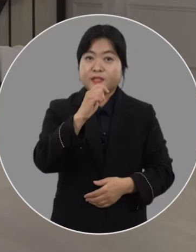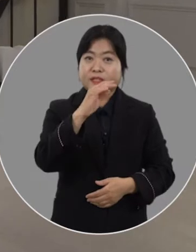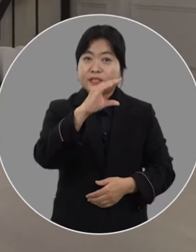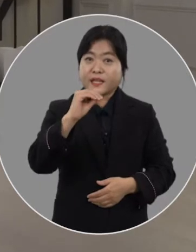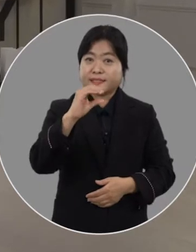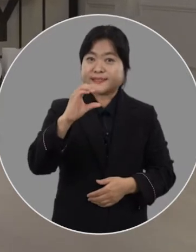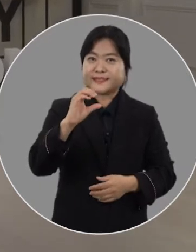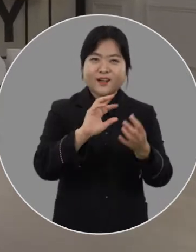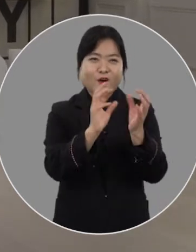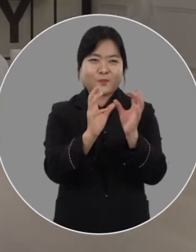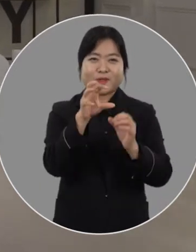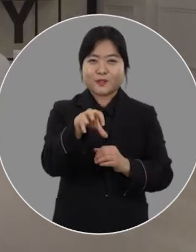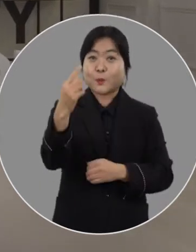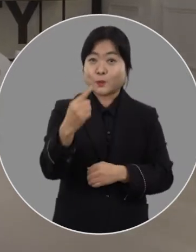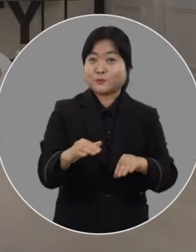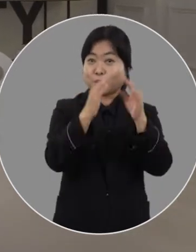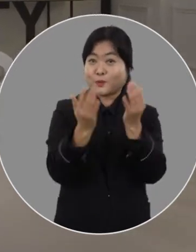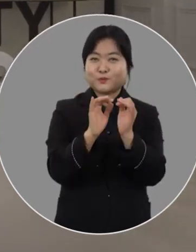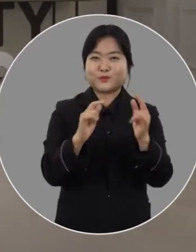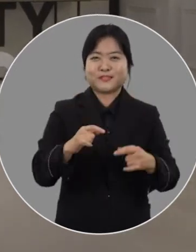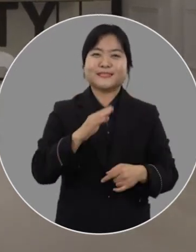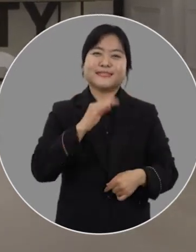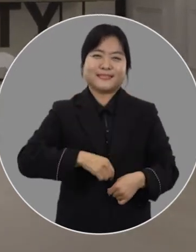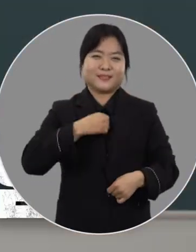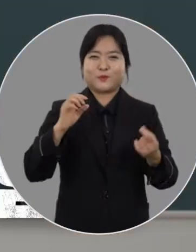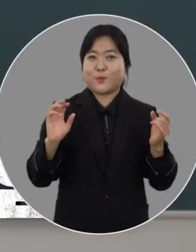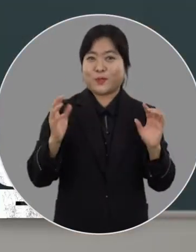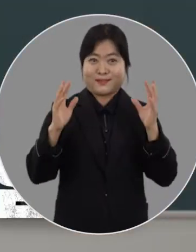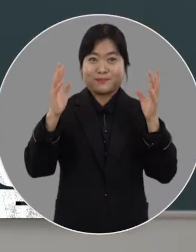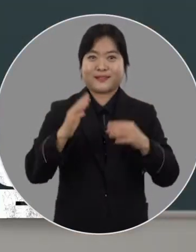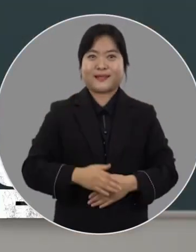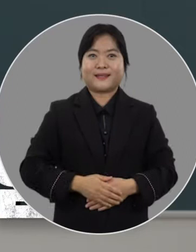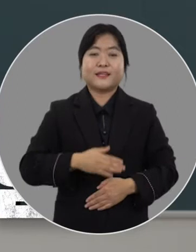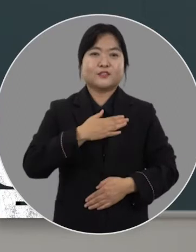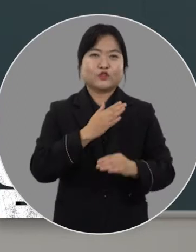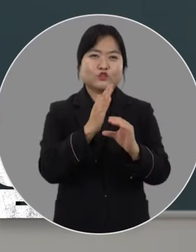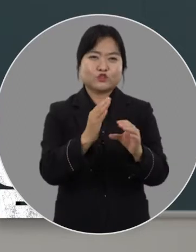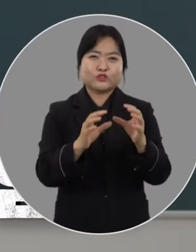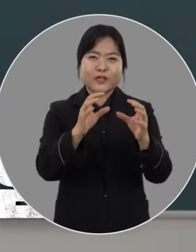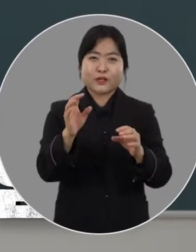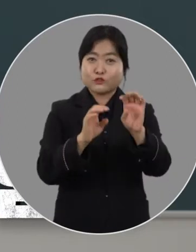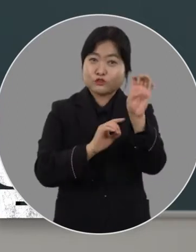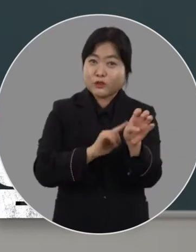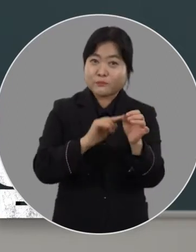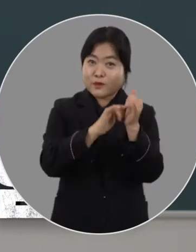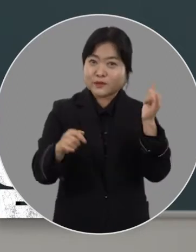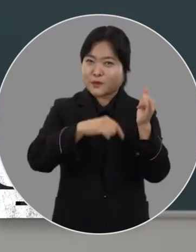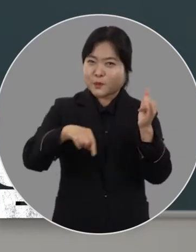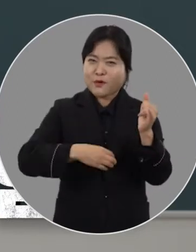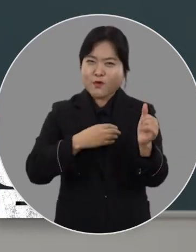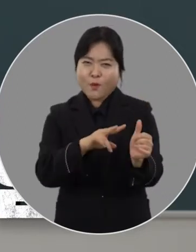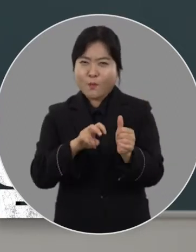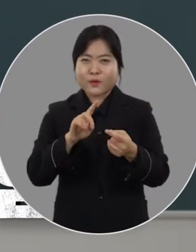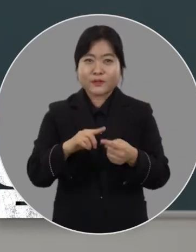TNC 컨퍼런스에 오신 모든 분들을 진심으로 환영합니다. 저는 중세 유럽 역사 속의 혐오에 대해서